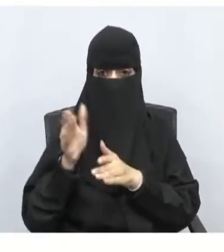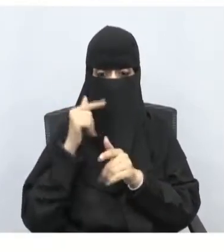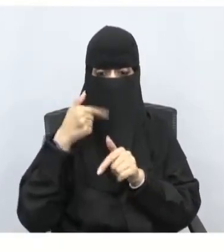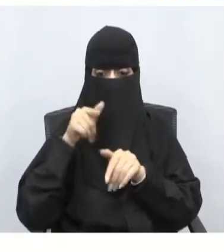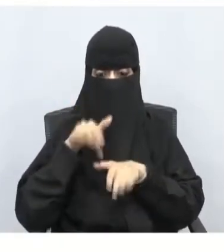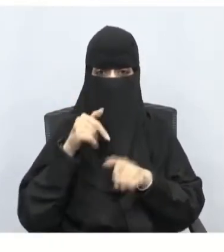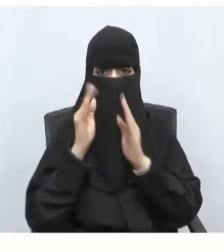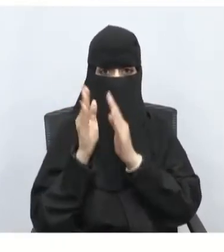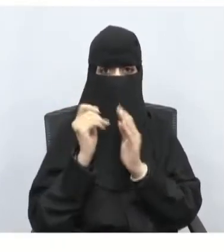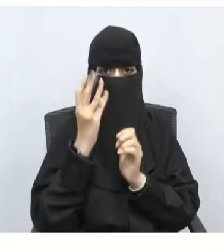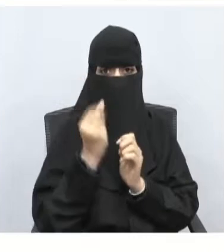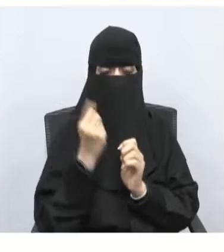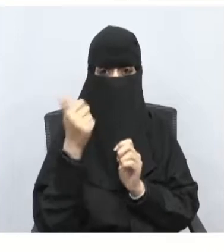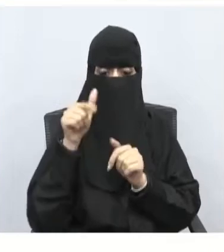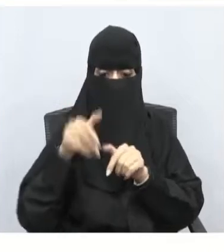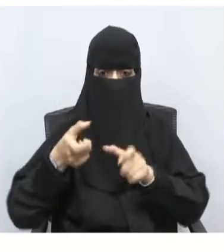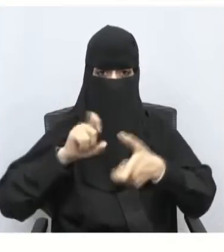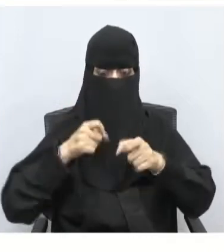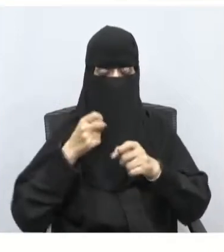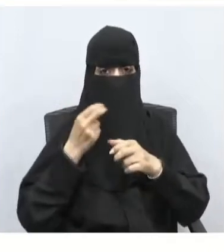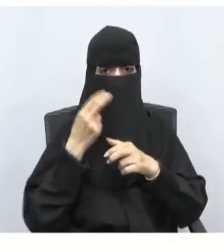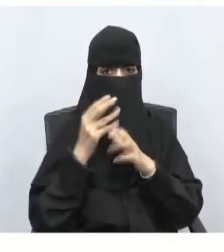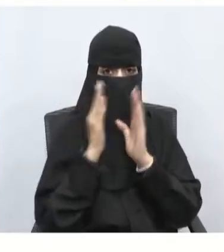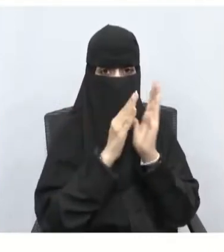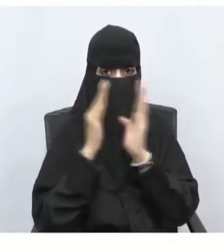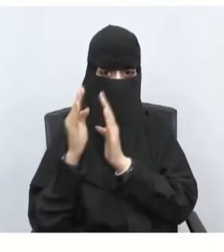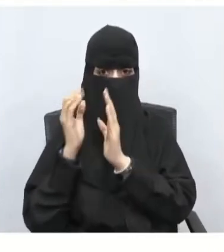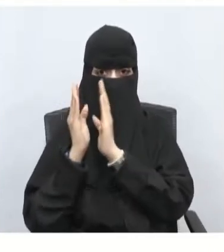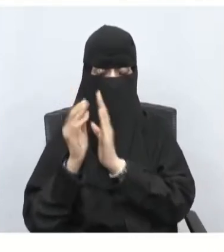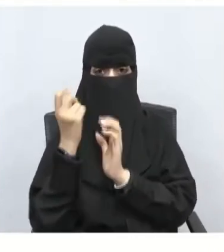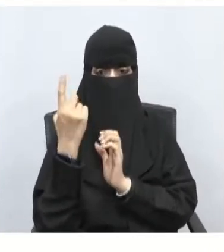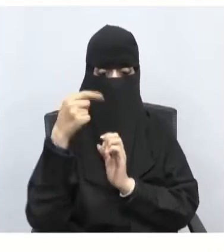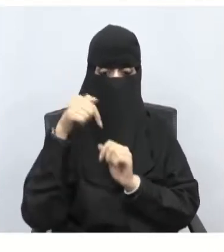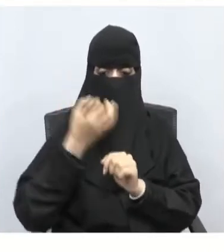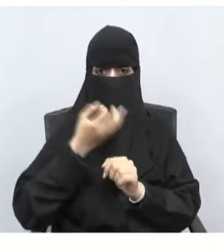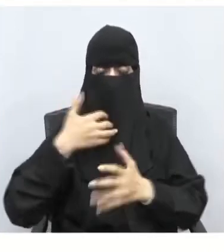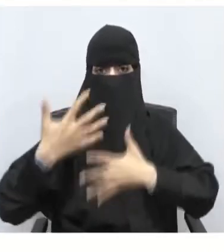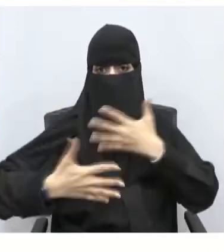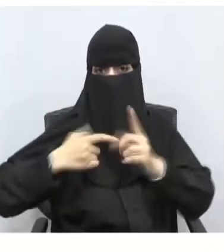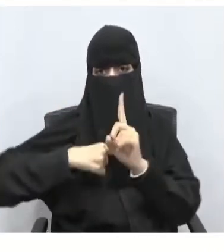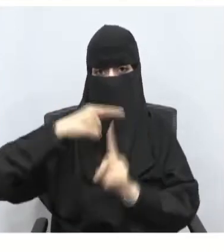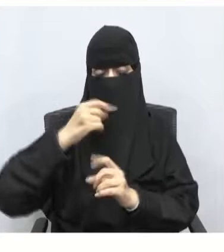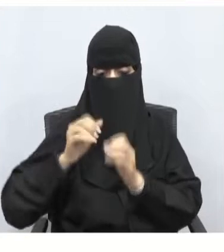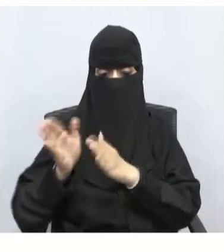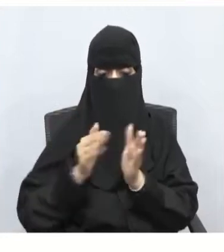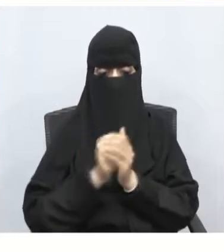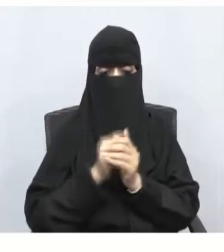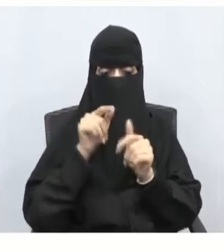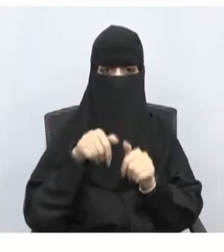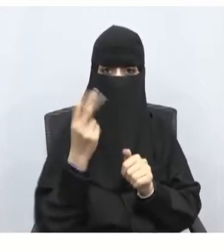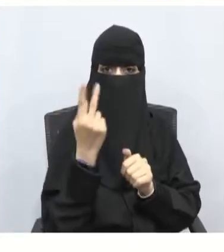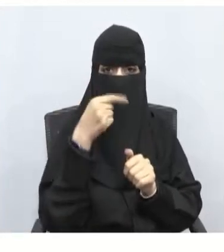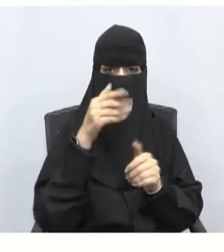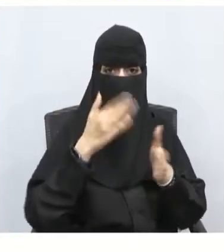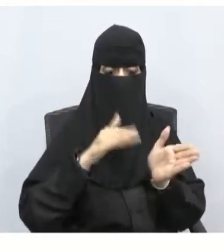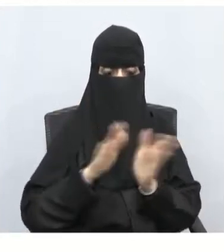ذكرنا أن الوحدة السادسة تتكون من فصلان، الفصل الحادي عشر يتكلم عن الطاقة الحرارية، أما الفصل